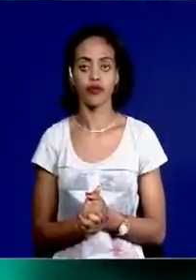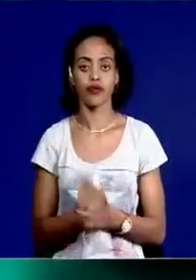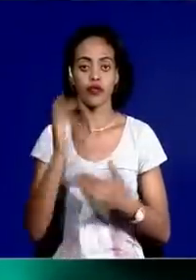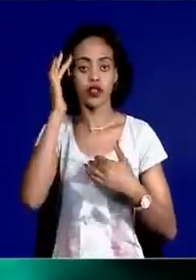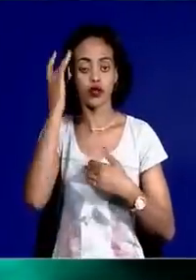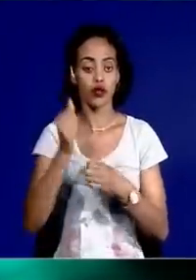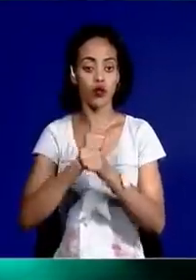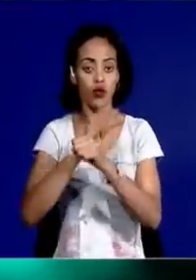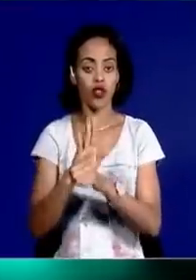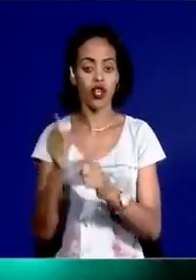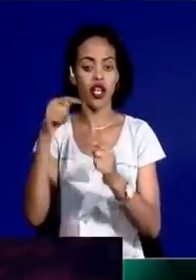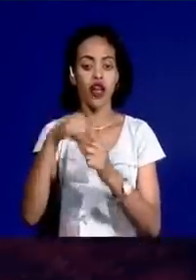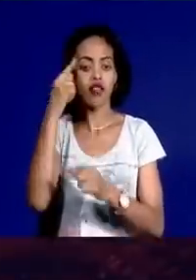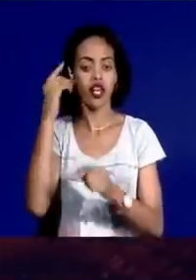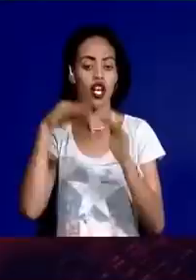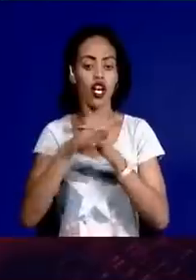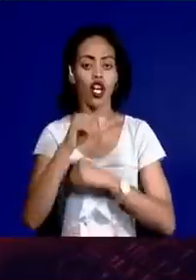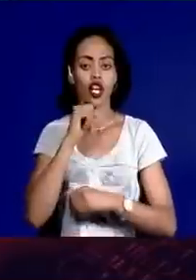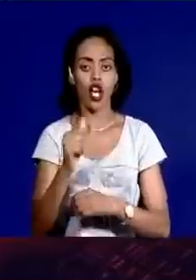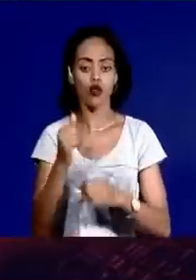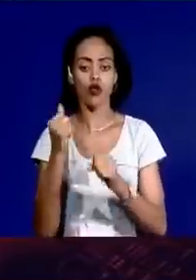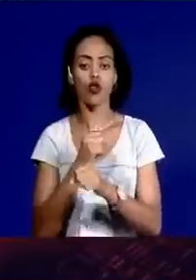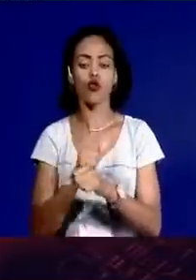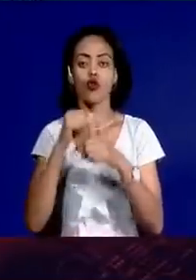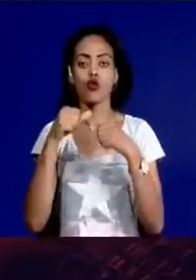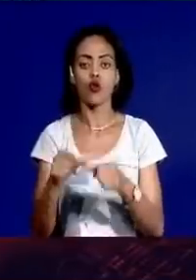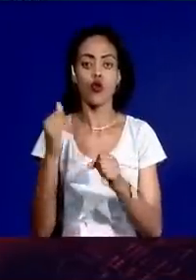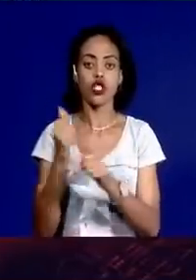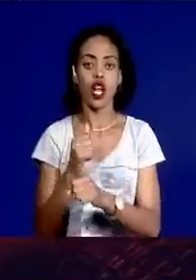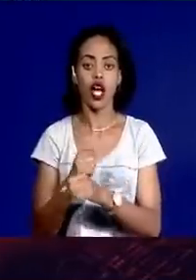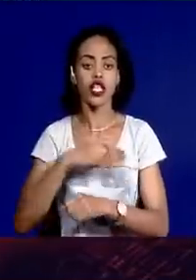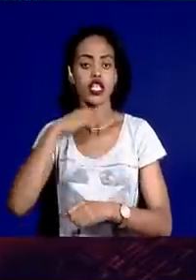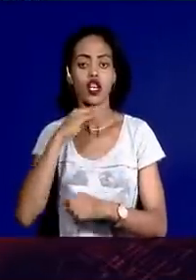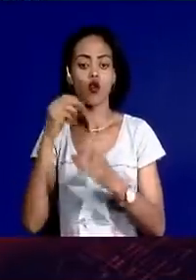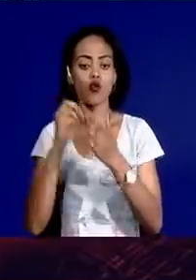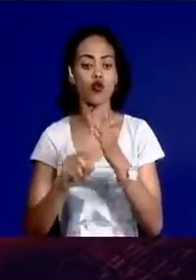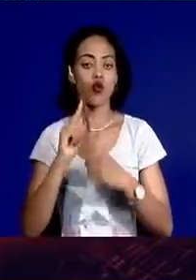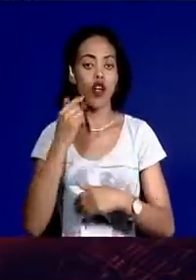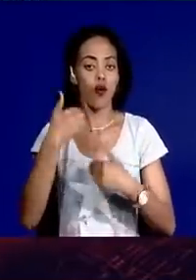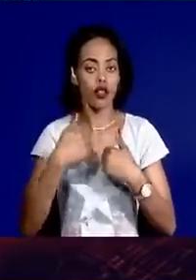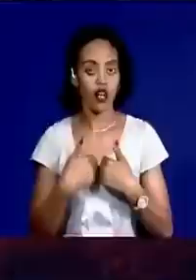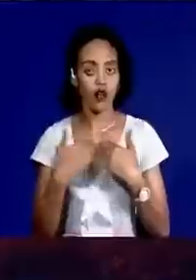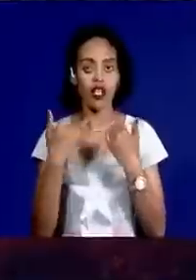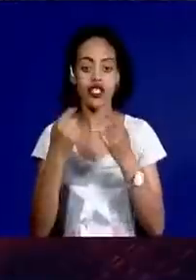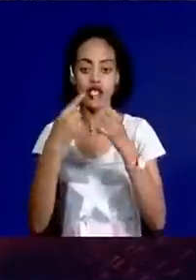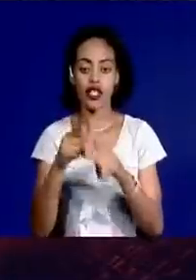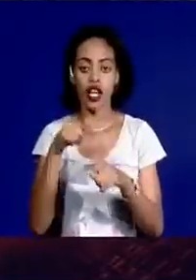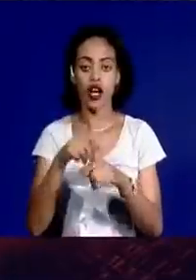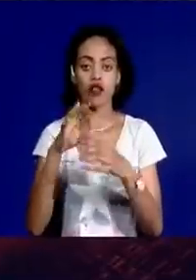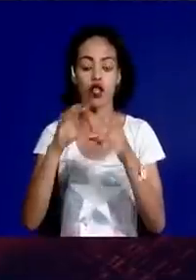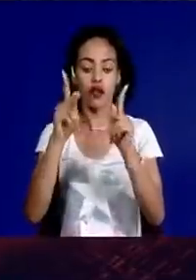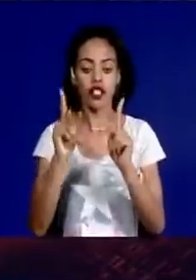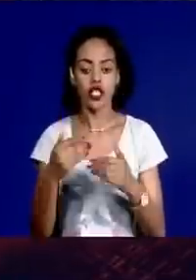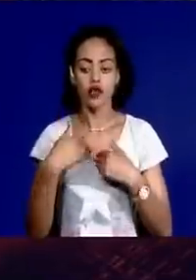حمام فيروس كورونا ناب تقرأي كي أتو إن تسر حزز أن حسرح تي زعق وتسئت ولان تهلو حزون أبت حبرة سبز